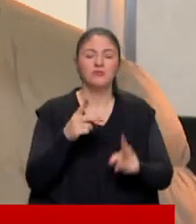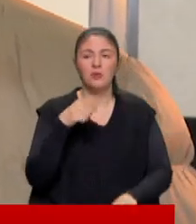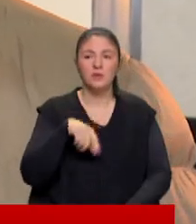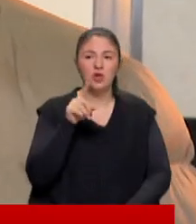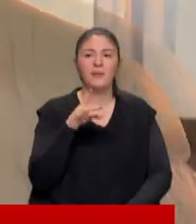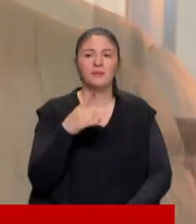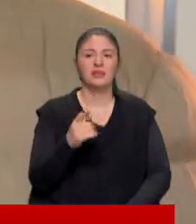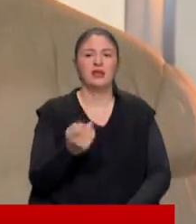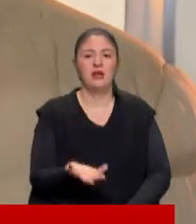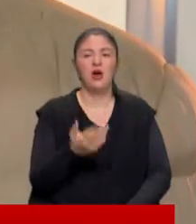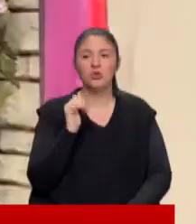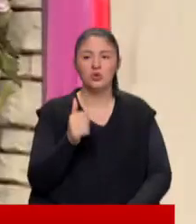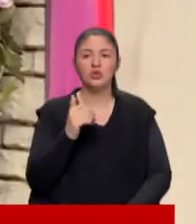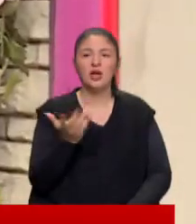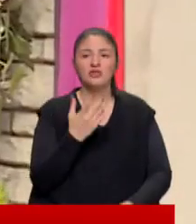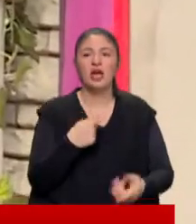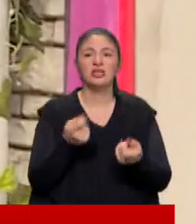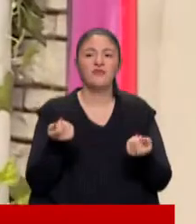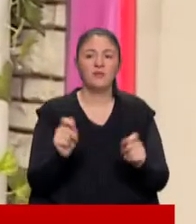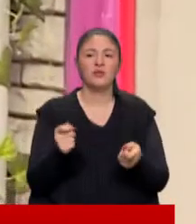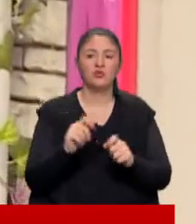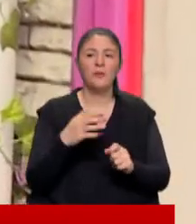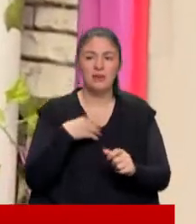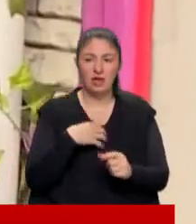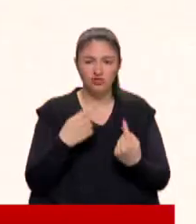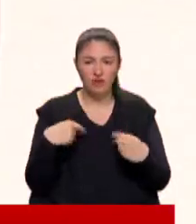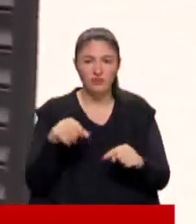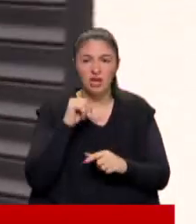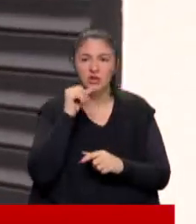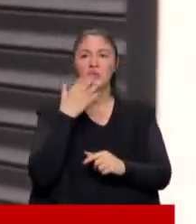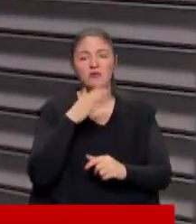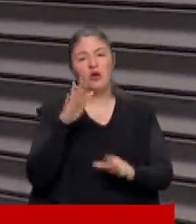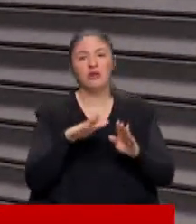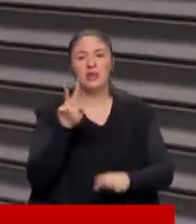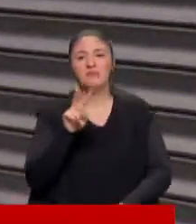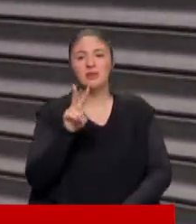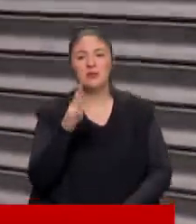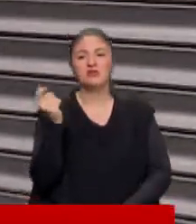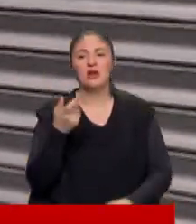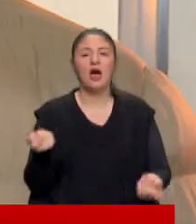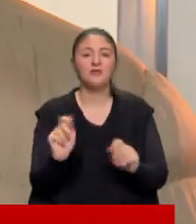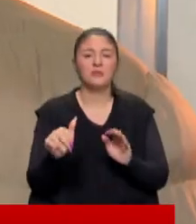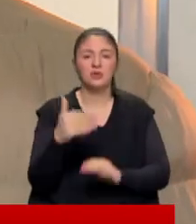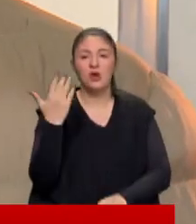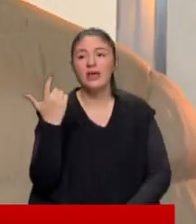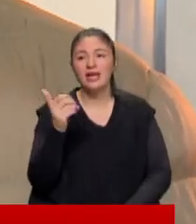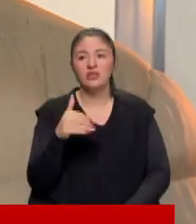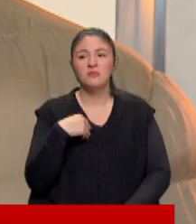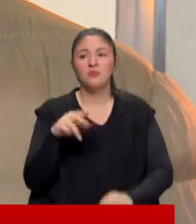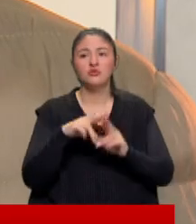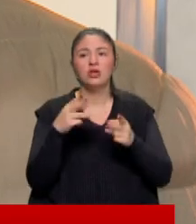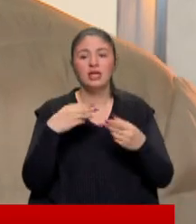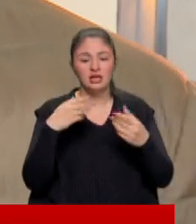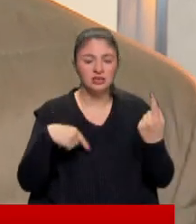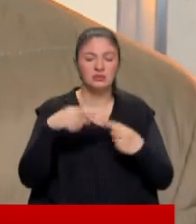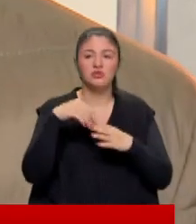günlük 15 bin lira. Binlerce esnaf kapatıyor. Benim kendi çevremde hiç yoksa 20-25 tane esnaf kapatıyor. Yeri gelecek ben bu dükkanı